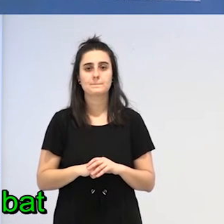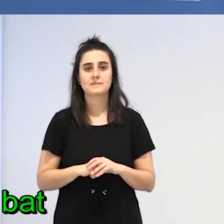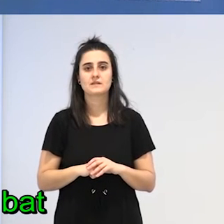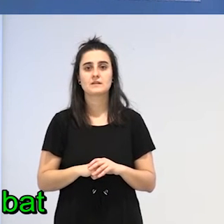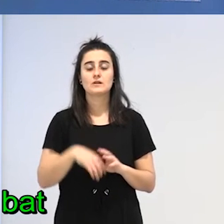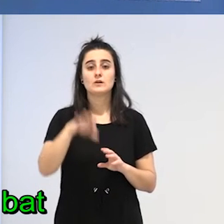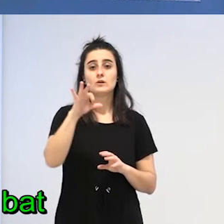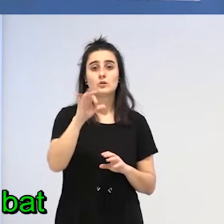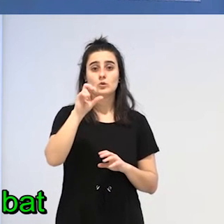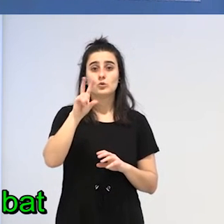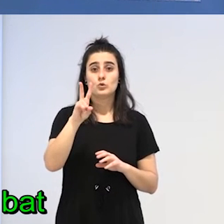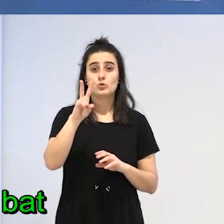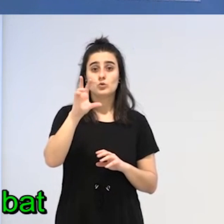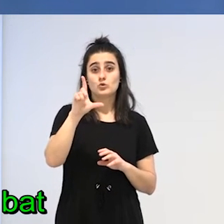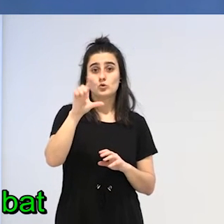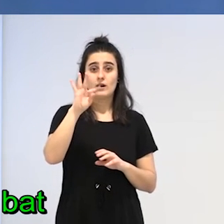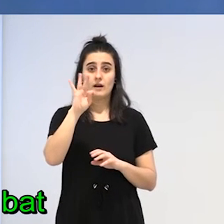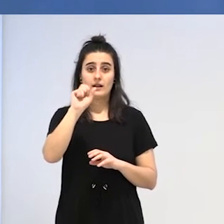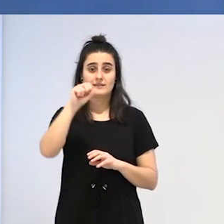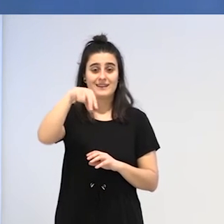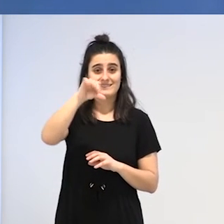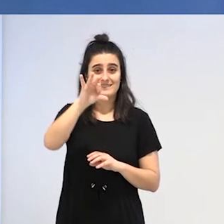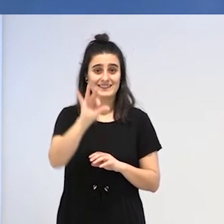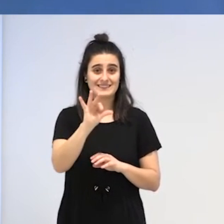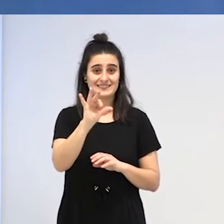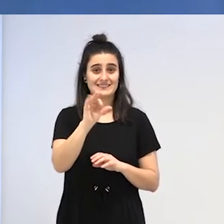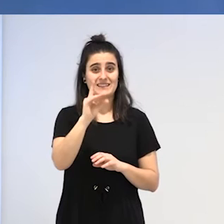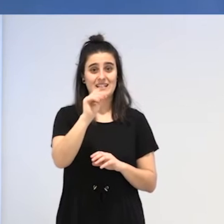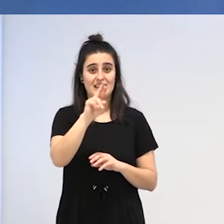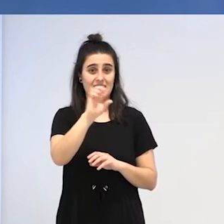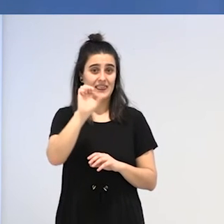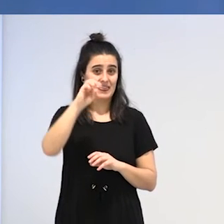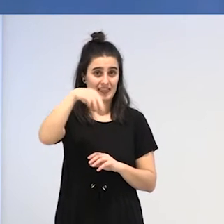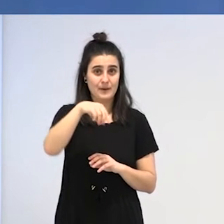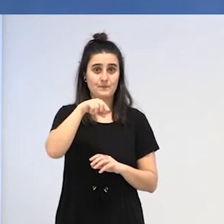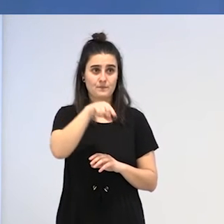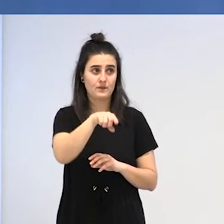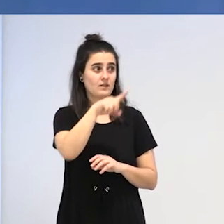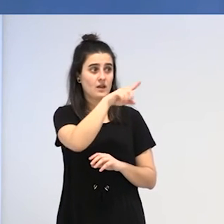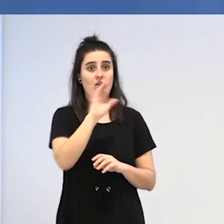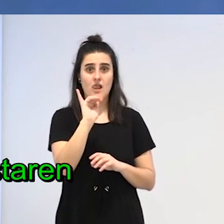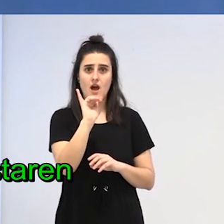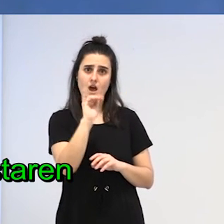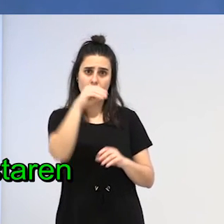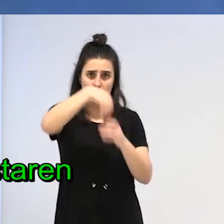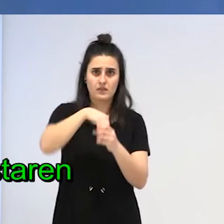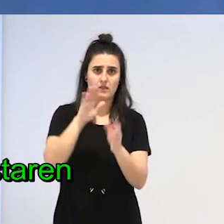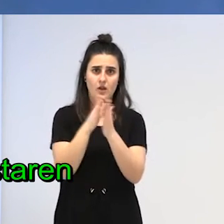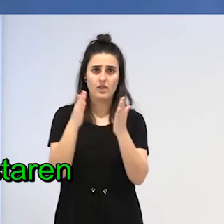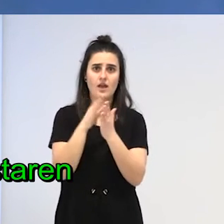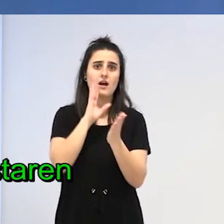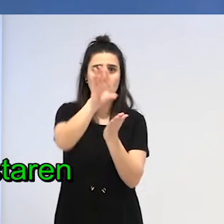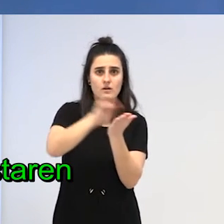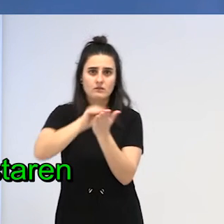Sultanas Dream edo Sultanaren ametsaren zati bat antologia honetan deko zu eskuragarri. Eta,